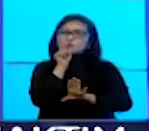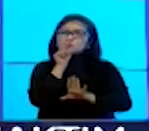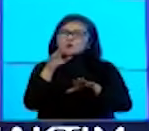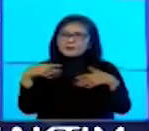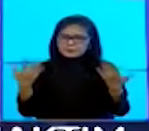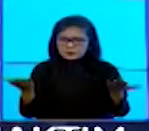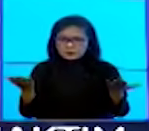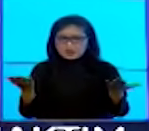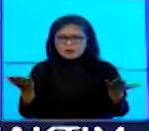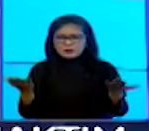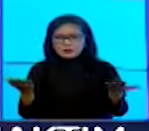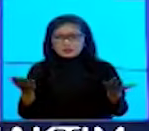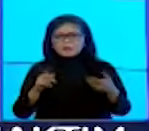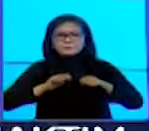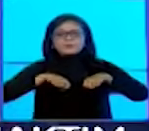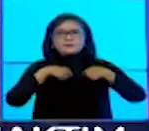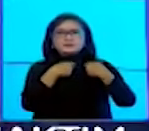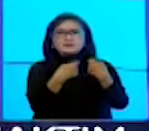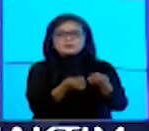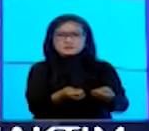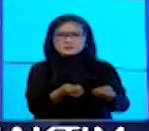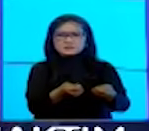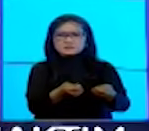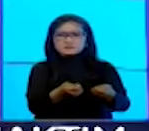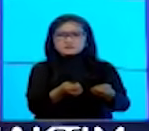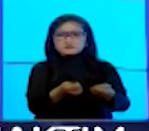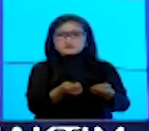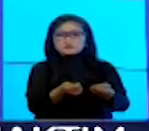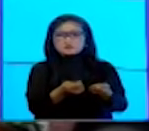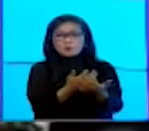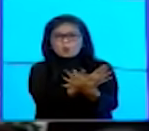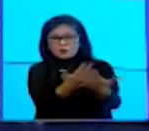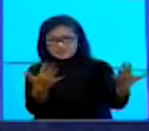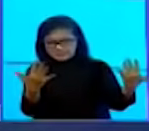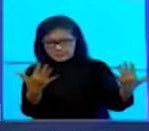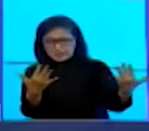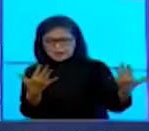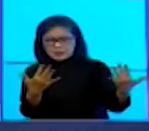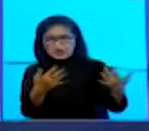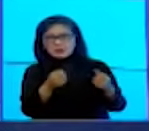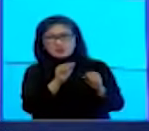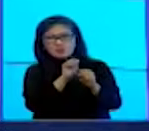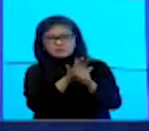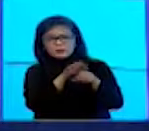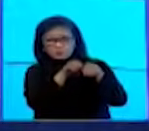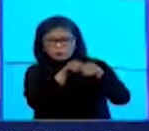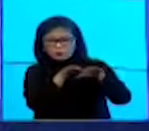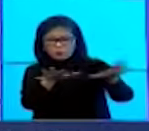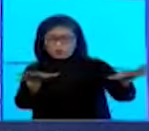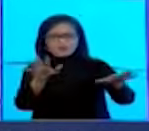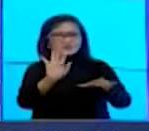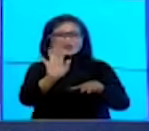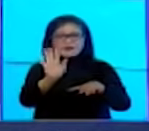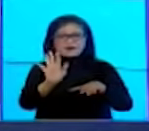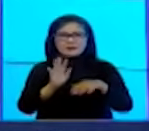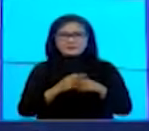memberikan atau mengisolasir warga jangan sampai kemudian berkeliaran dan akhirnya menularkan kepada